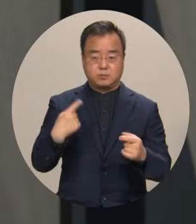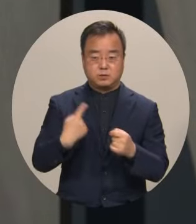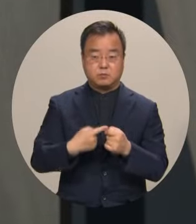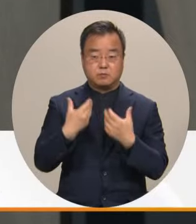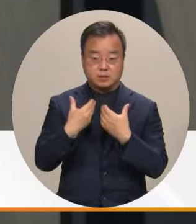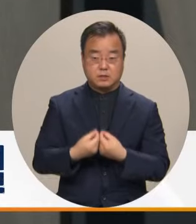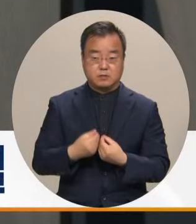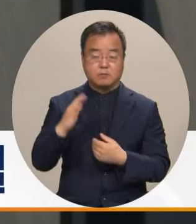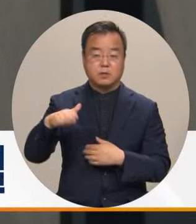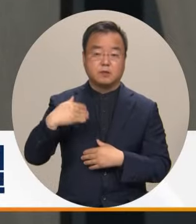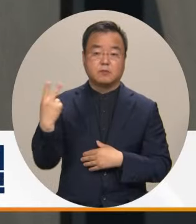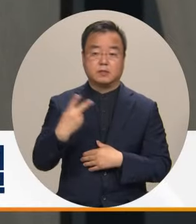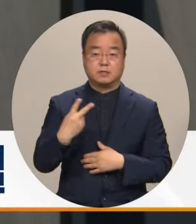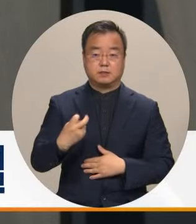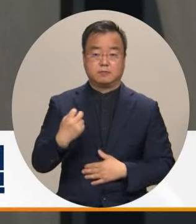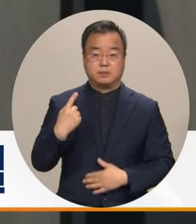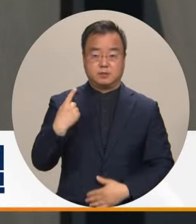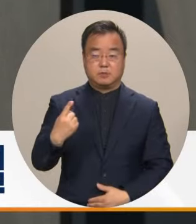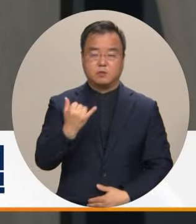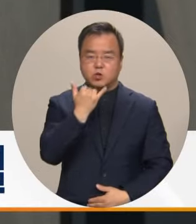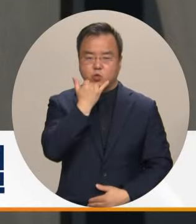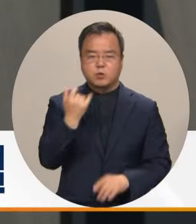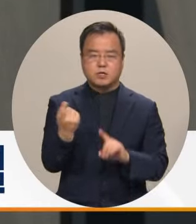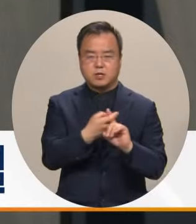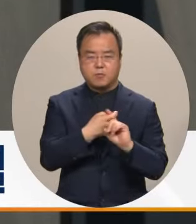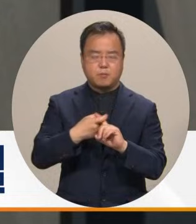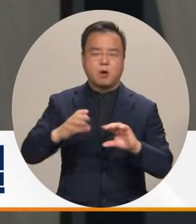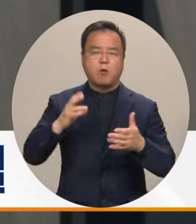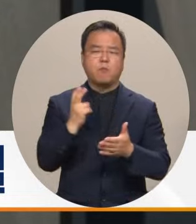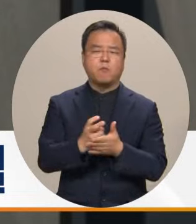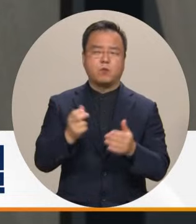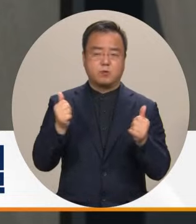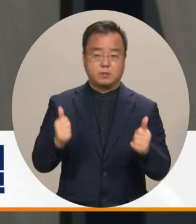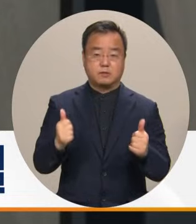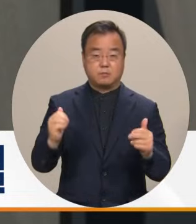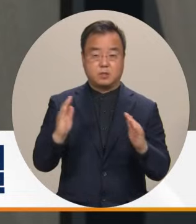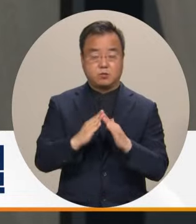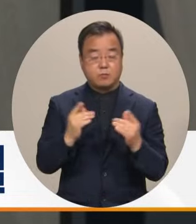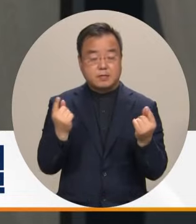2019년네덜란드대법원에서시작되었습니다.그후2021년 독일연방헌법재판소는